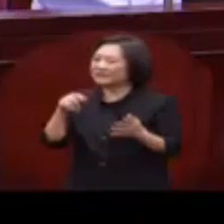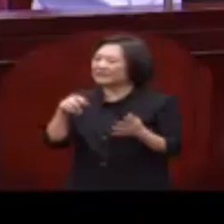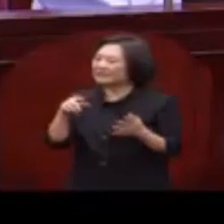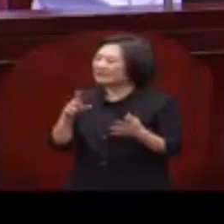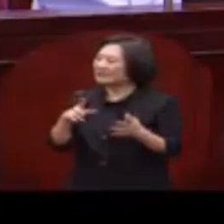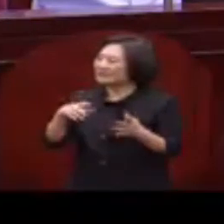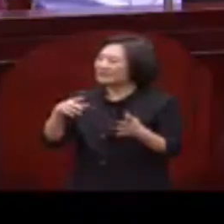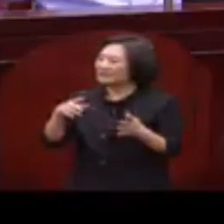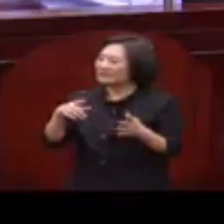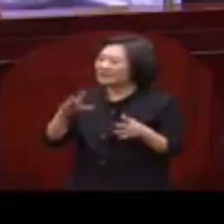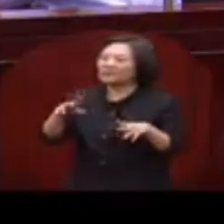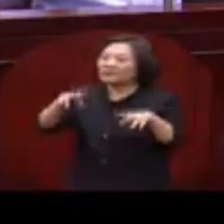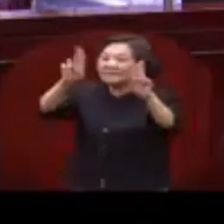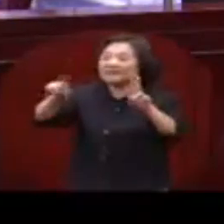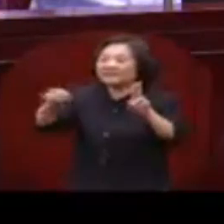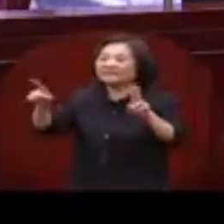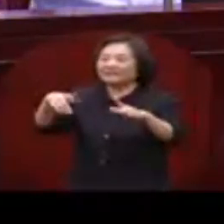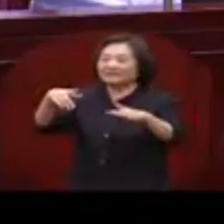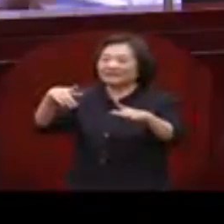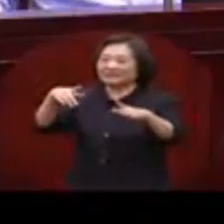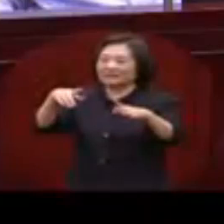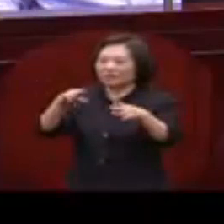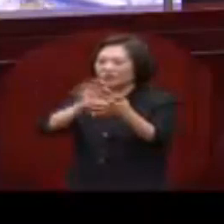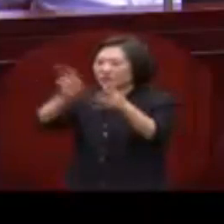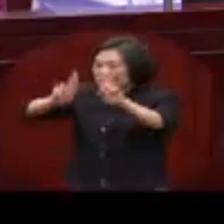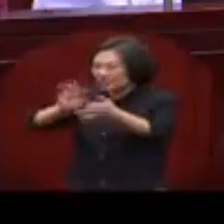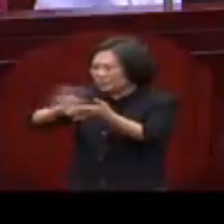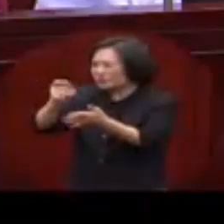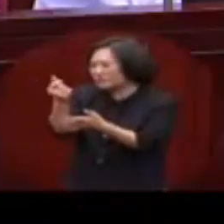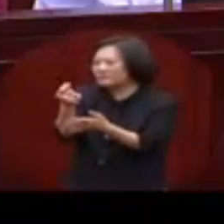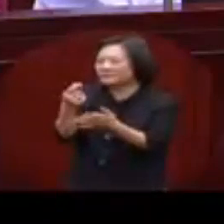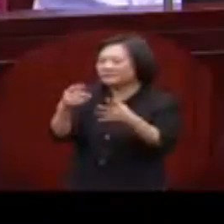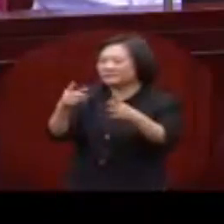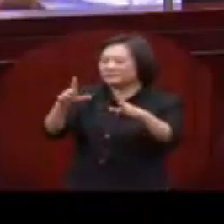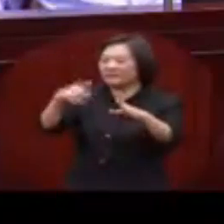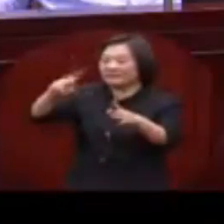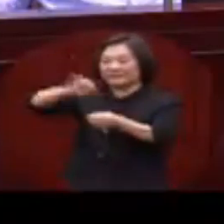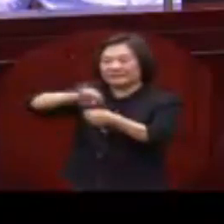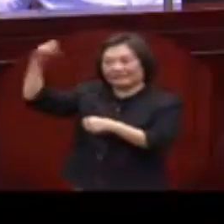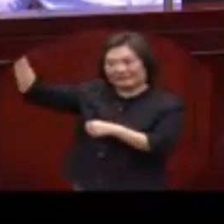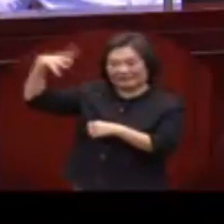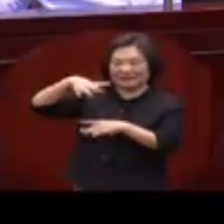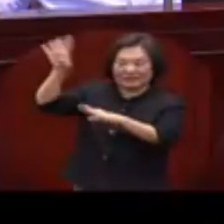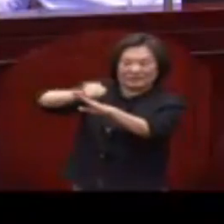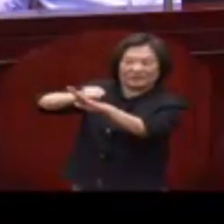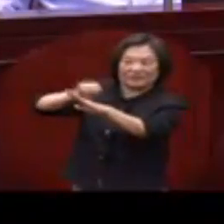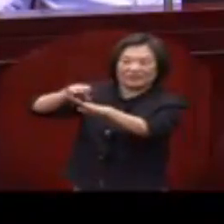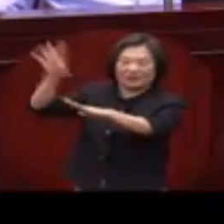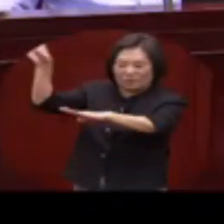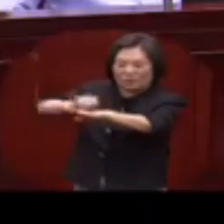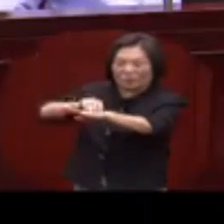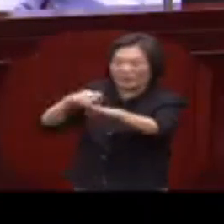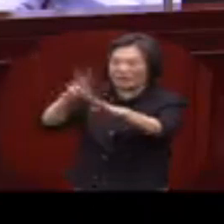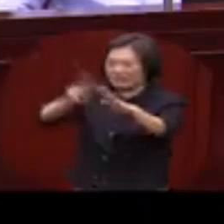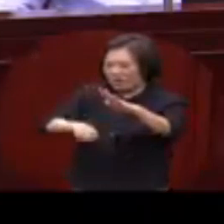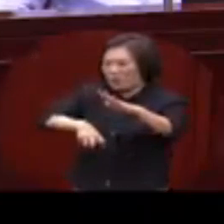那个叫什么电子版的那一种方式，它用电量比较省，所以如果再搭配这个太阳光电一下。另外秘书